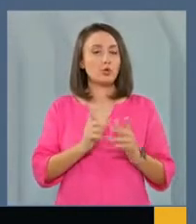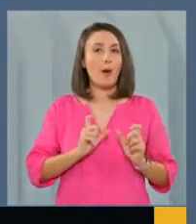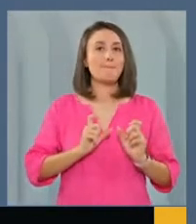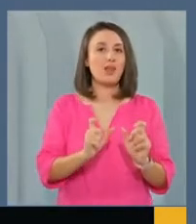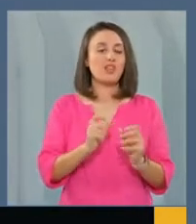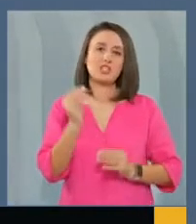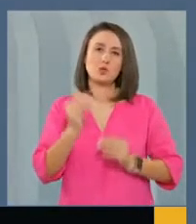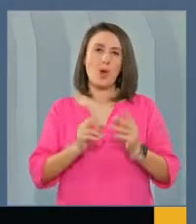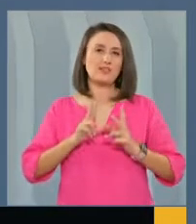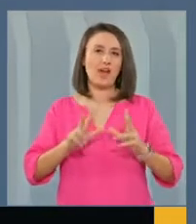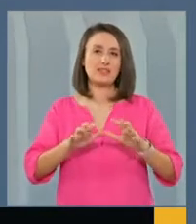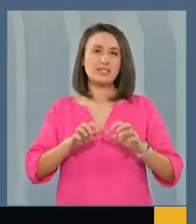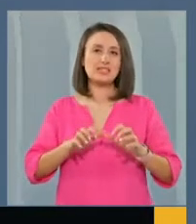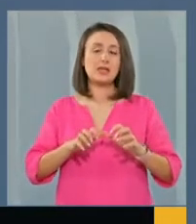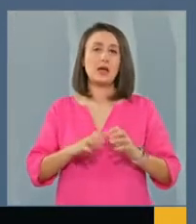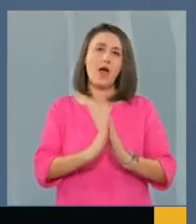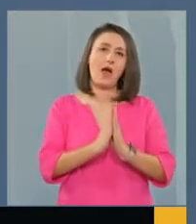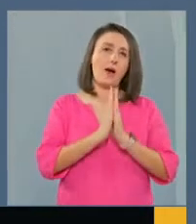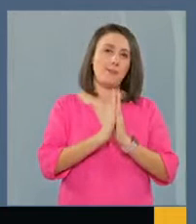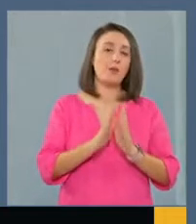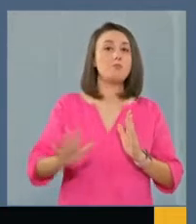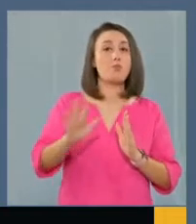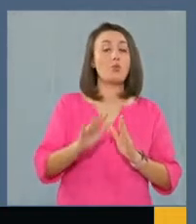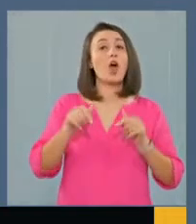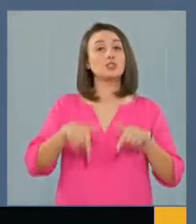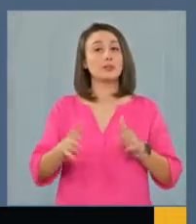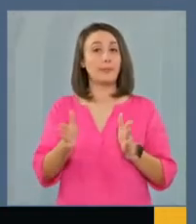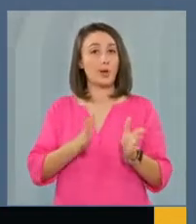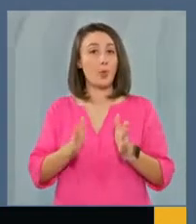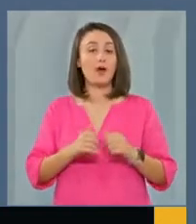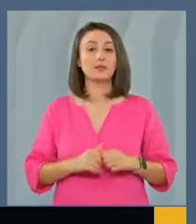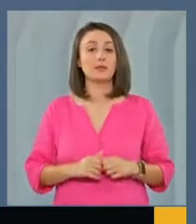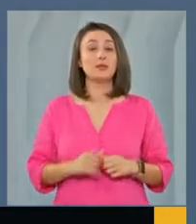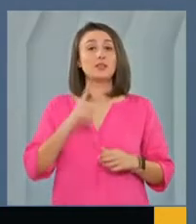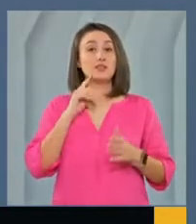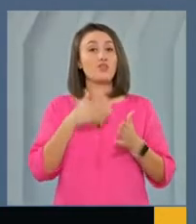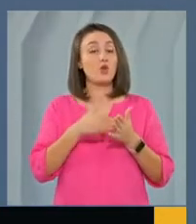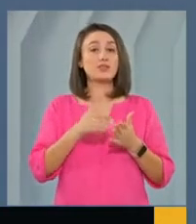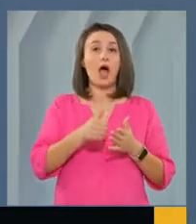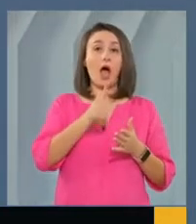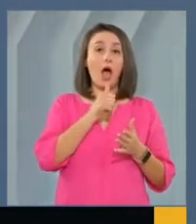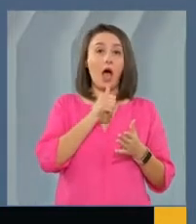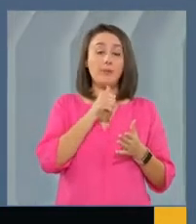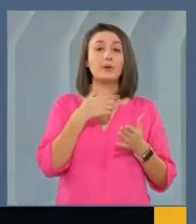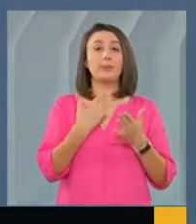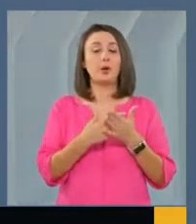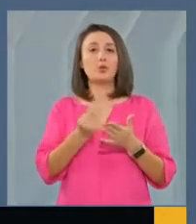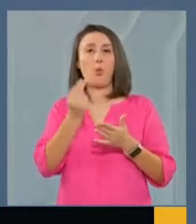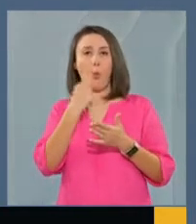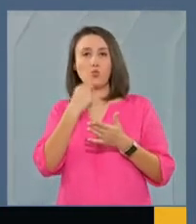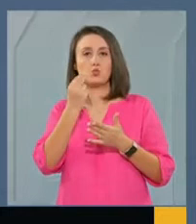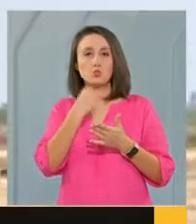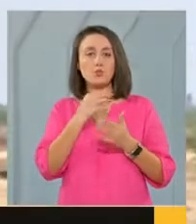încă o dată, în mod repetat, apel la populație ca în această perioadă să utilizeze apă potabilă strict pentru consumul